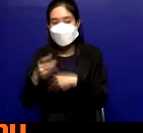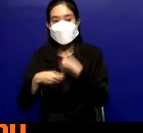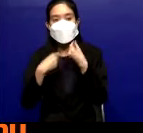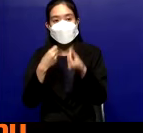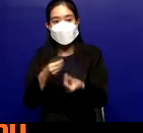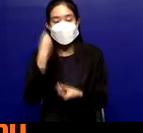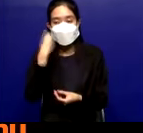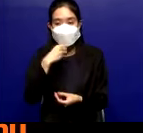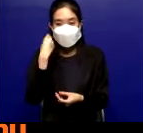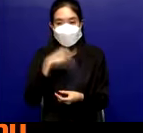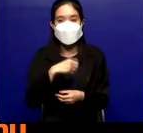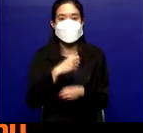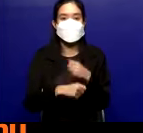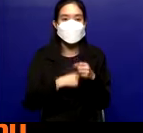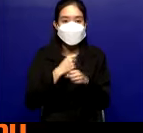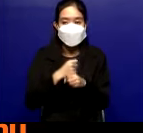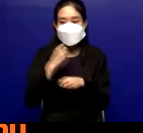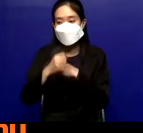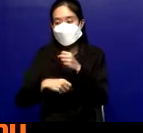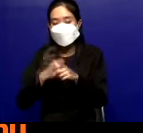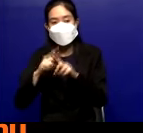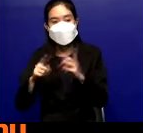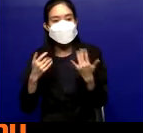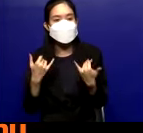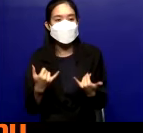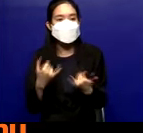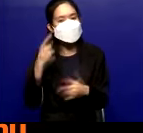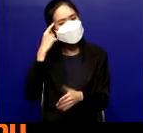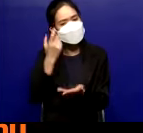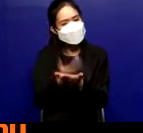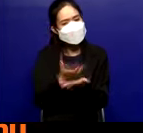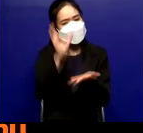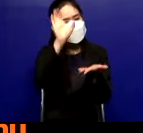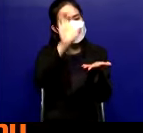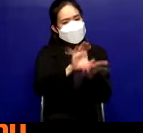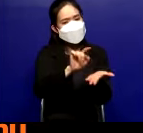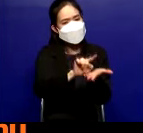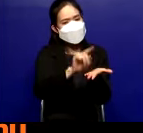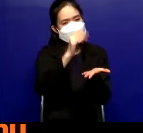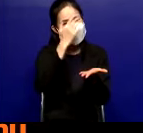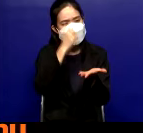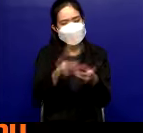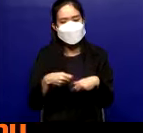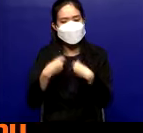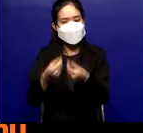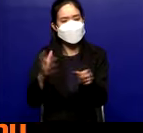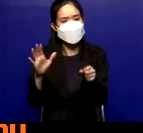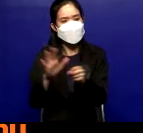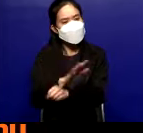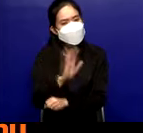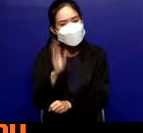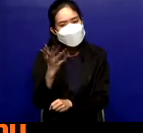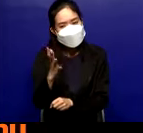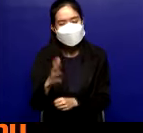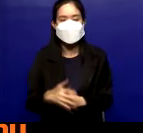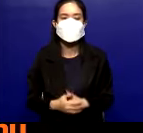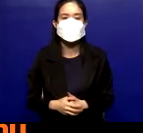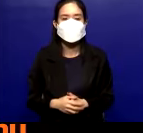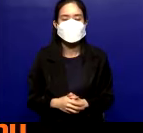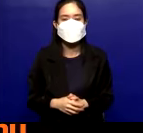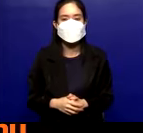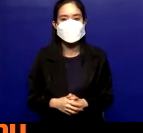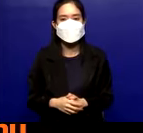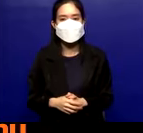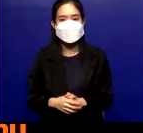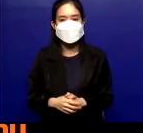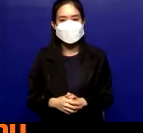ธานแต่สุดท้ายก็ยังตั้งงบมาแบบไม่ทั่วหน้านอกจากนี้ท่านประธานยังจำนโย